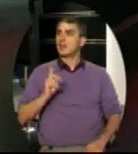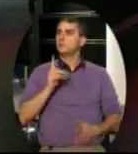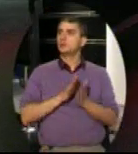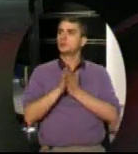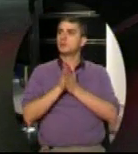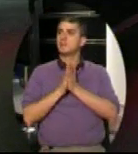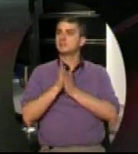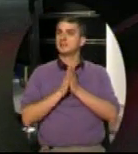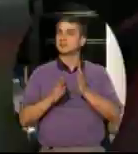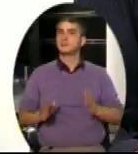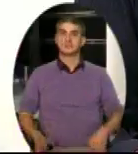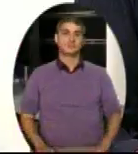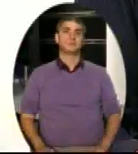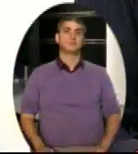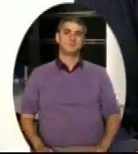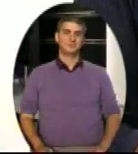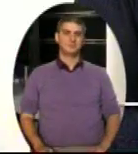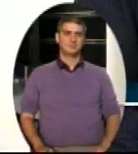מוטיבציה?